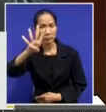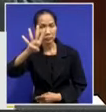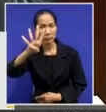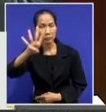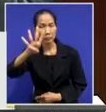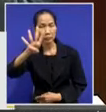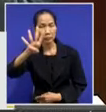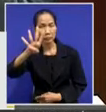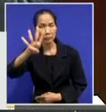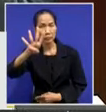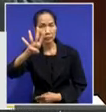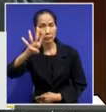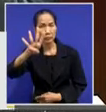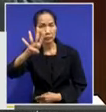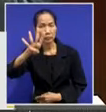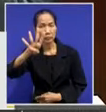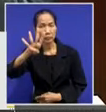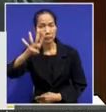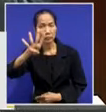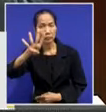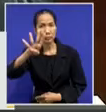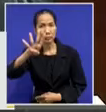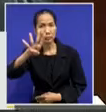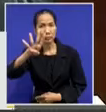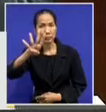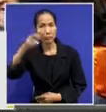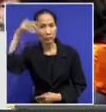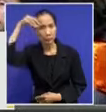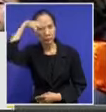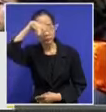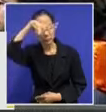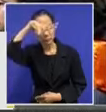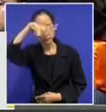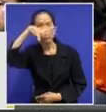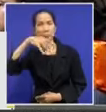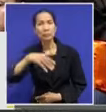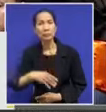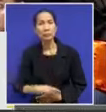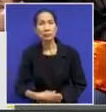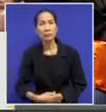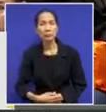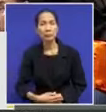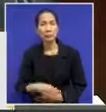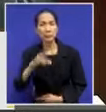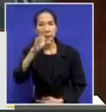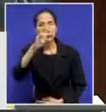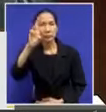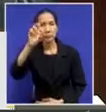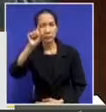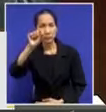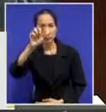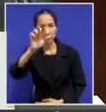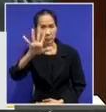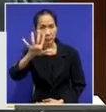624นายสำลีลักษ์สุธี นายธนาธรจึงรุ่งเรืองกิจครับ